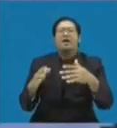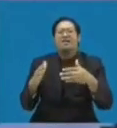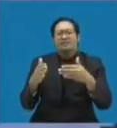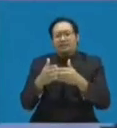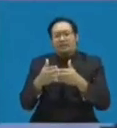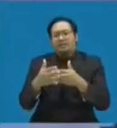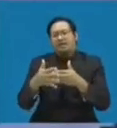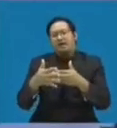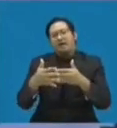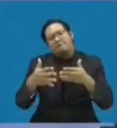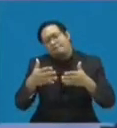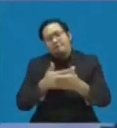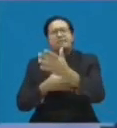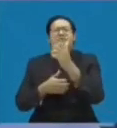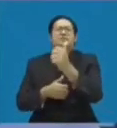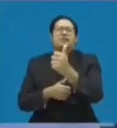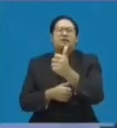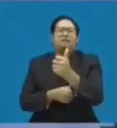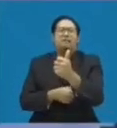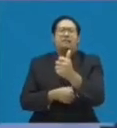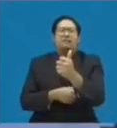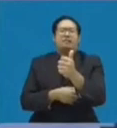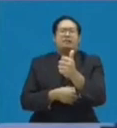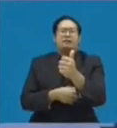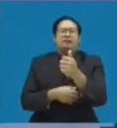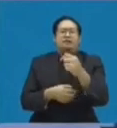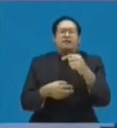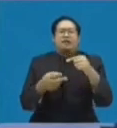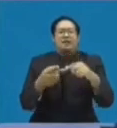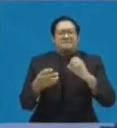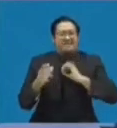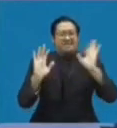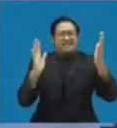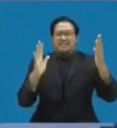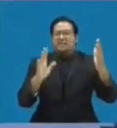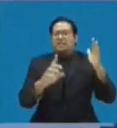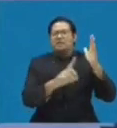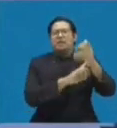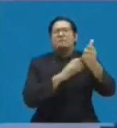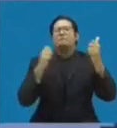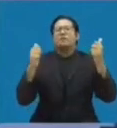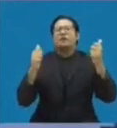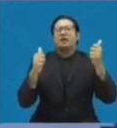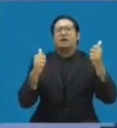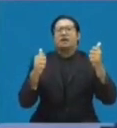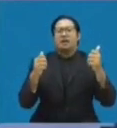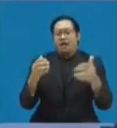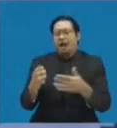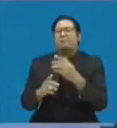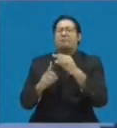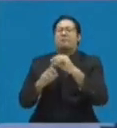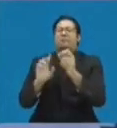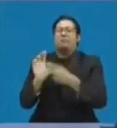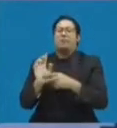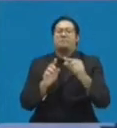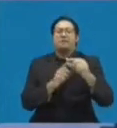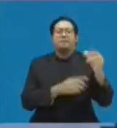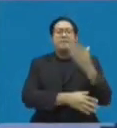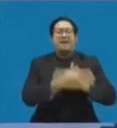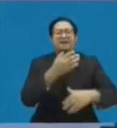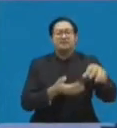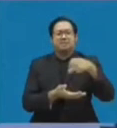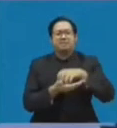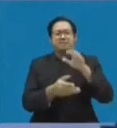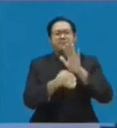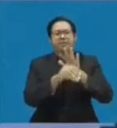berbagai prestasi bisa kita raih 10 iPhone dan peparnas di Papua ini kita